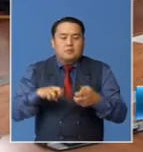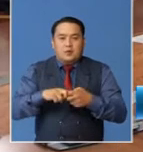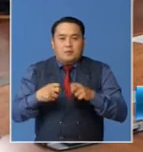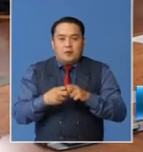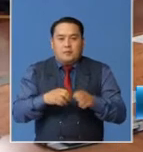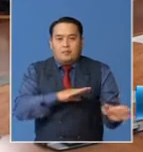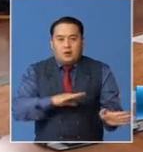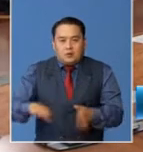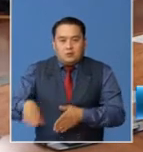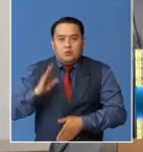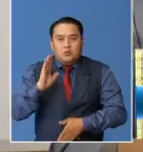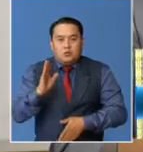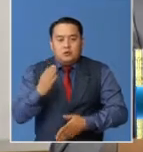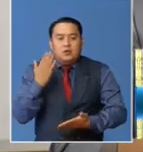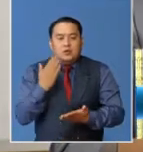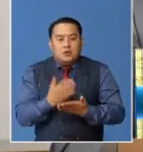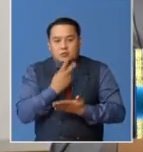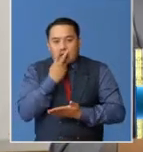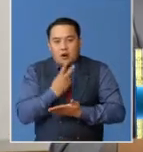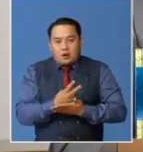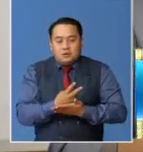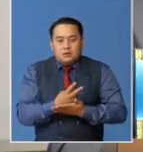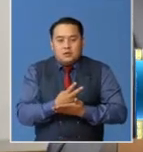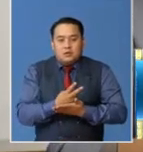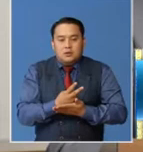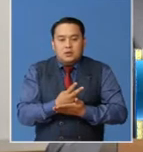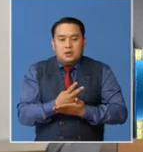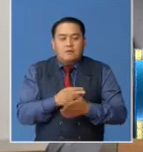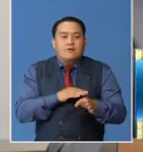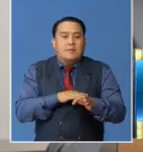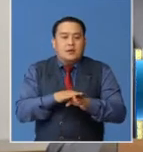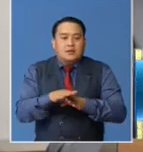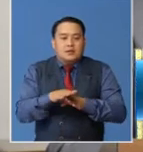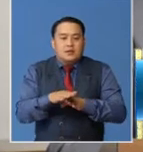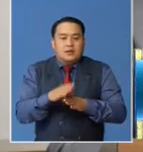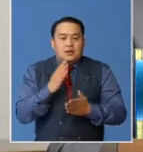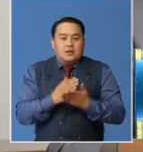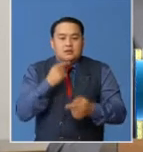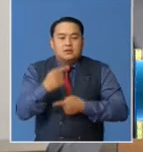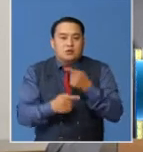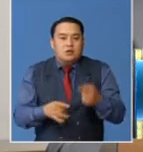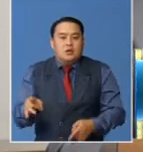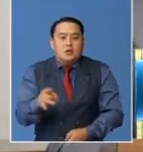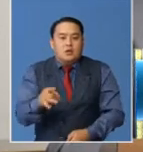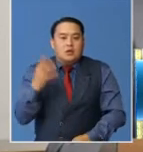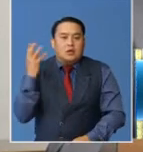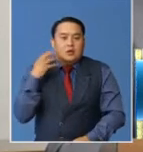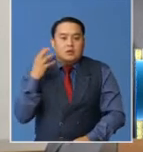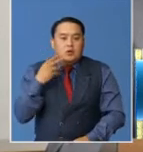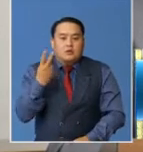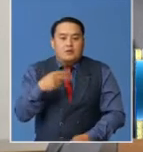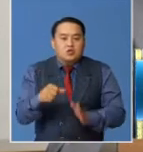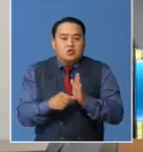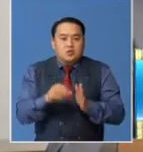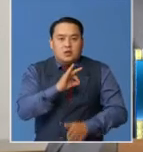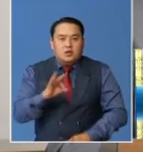сезона. Однако есть низкий показатель реализации, наблюдается в следующих районах. В Кербулакском районе